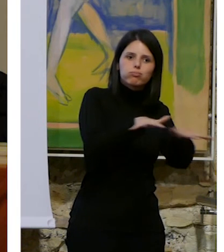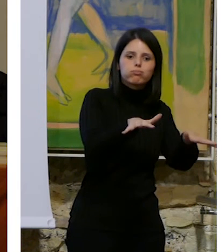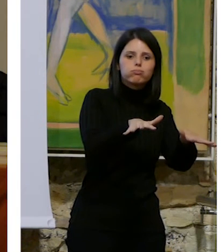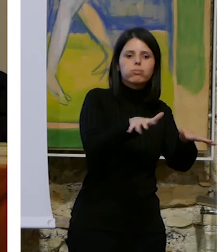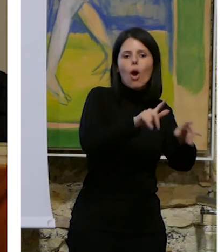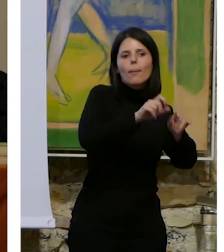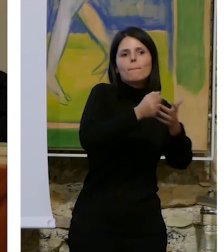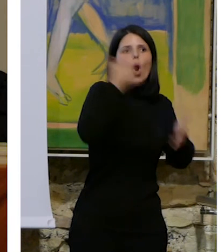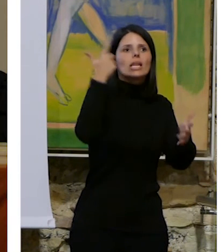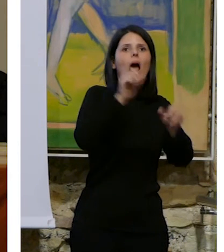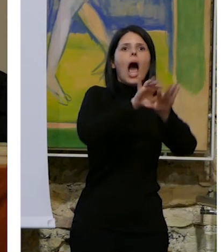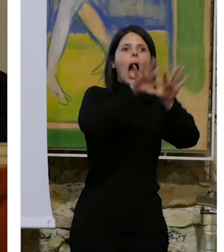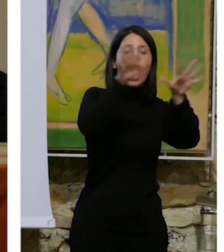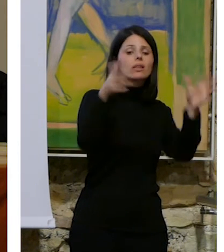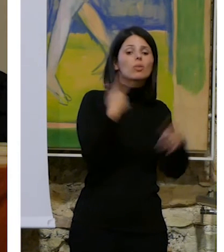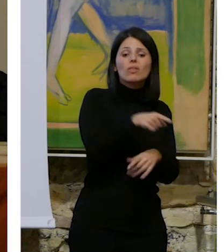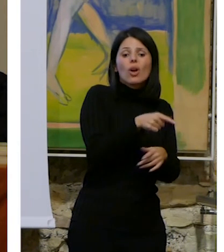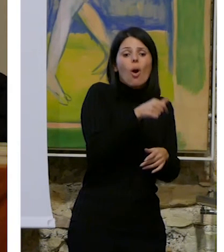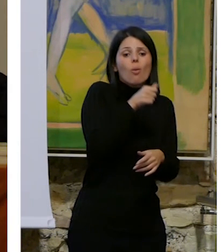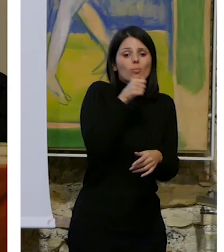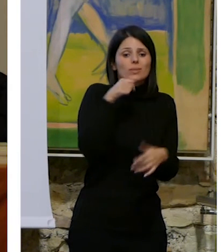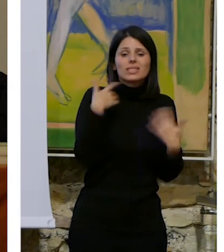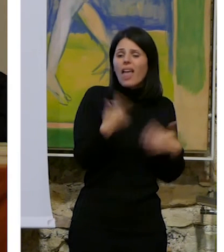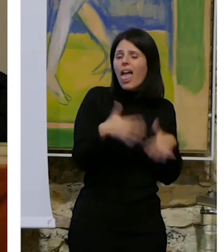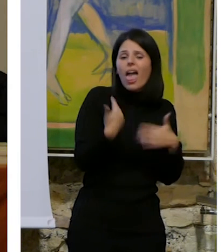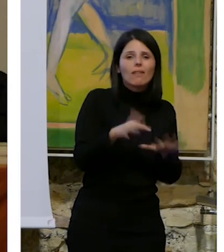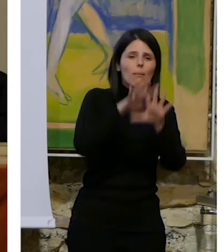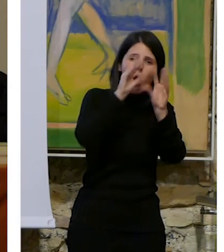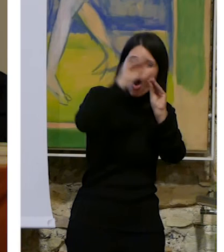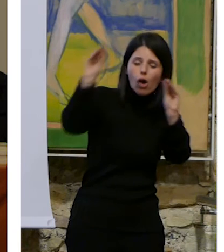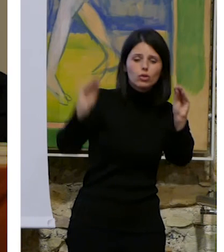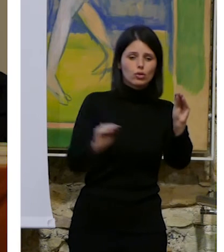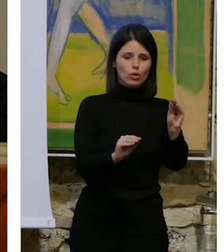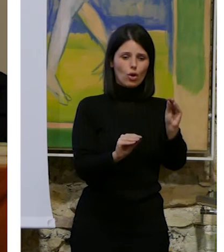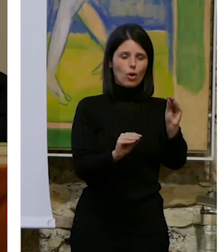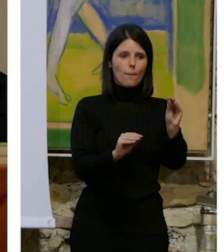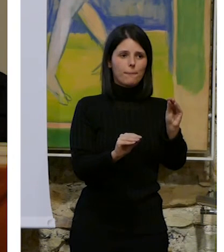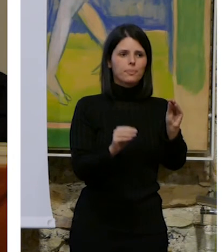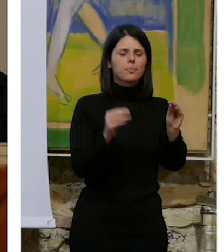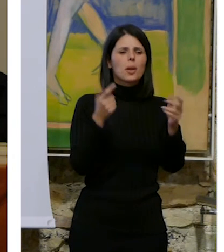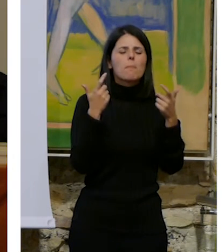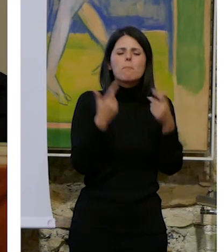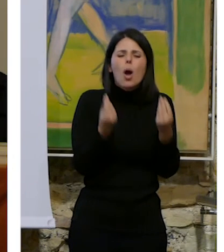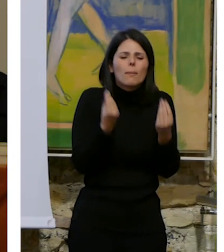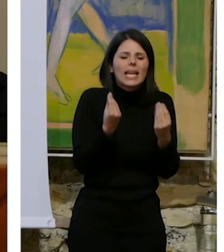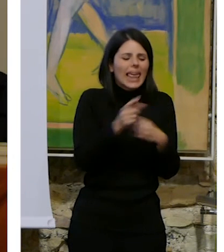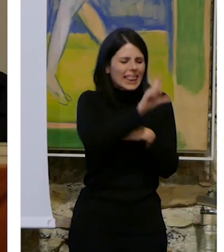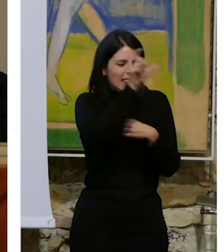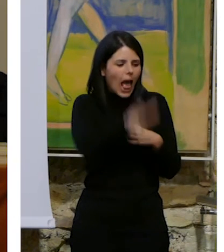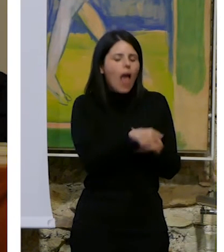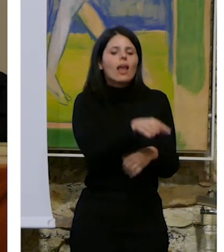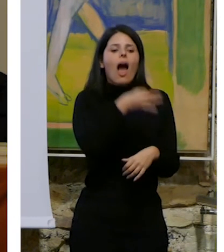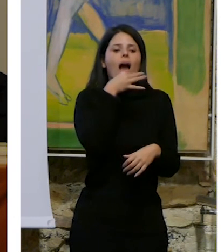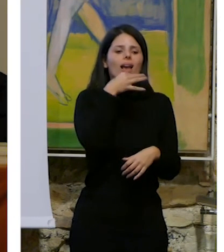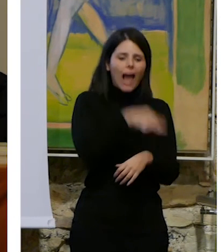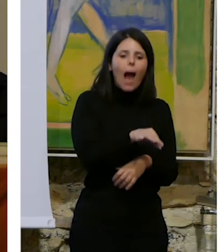ovunque, perché ce n'è un gran bisogno di questo, un bisogno estremo. Cioè, perché l'Italia è così capace ad